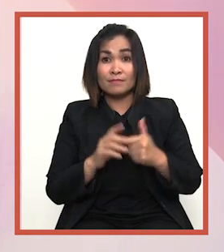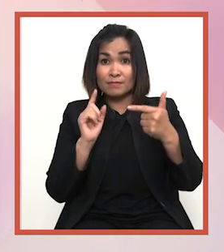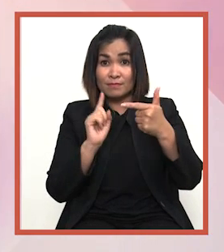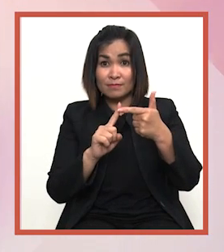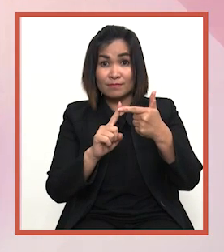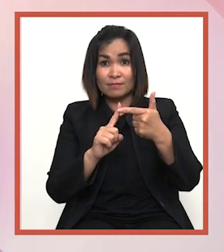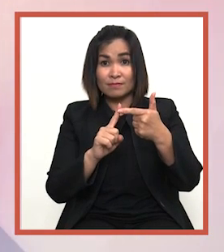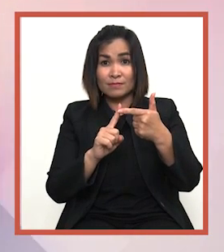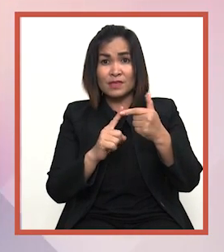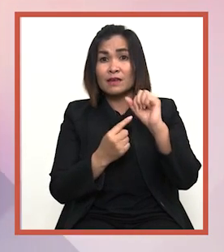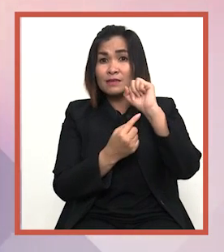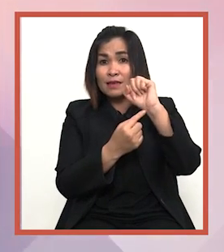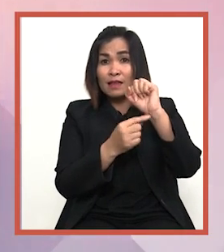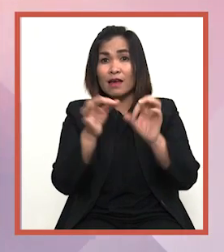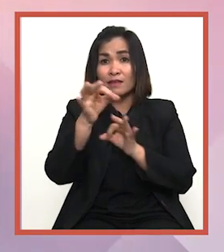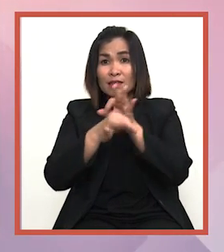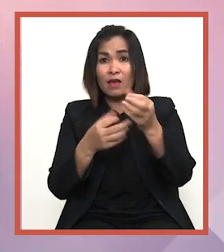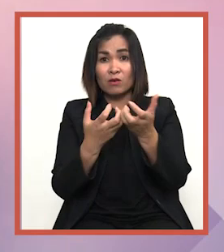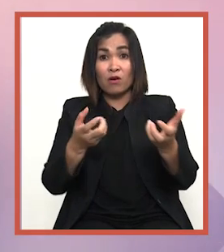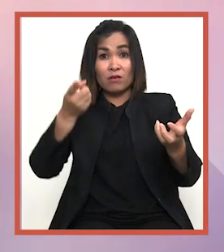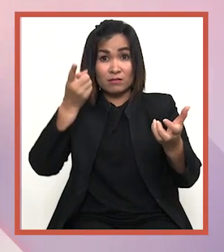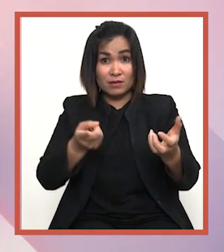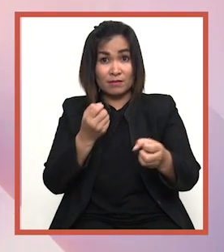2. การใช้สัญลักษณ์แทนอุปกรณ์จริง